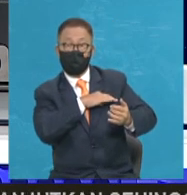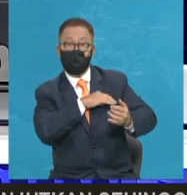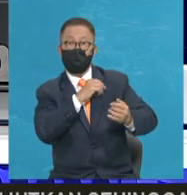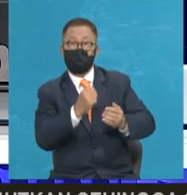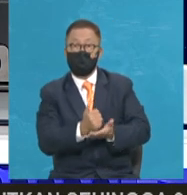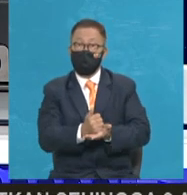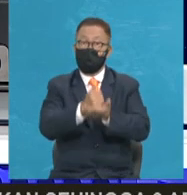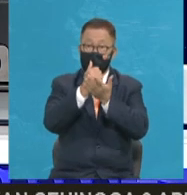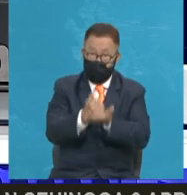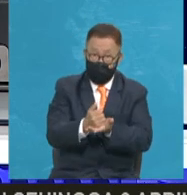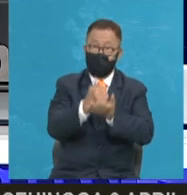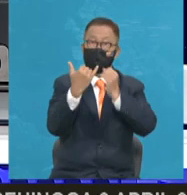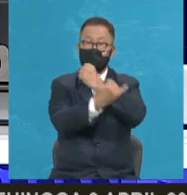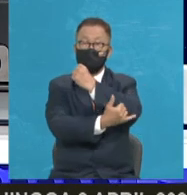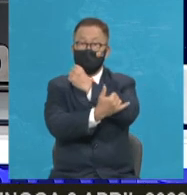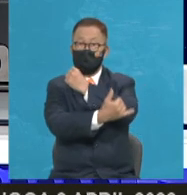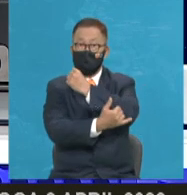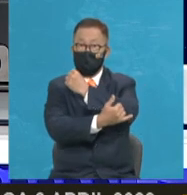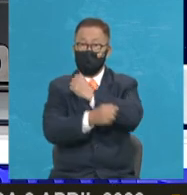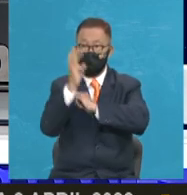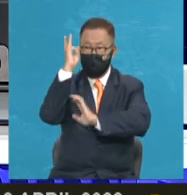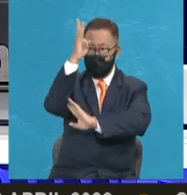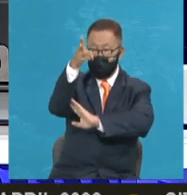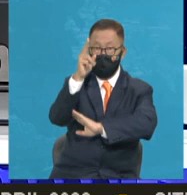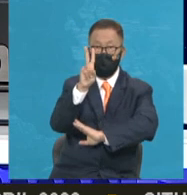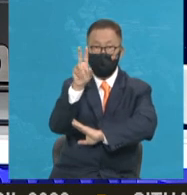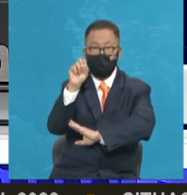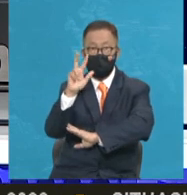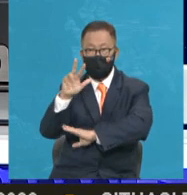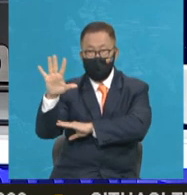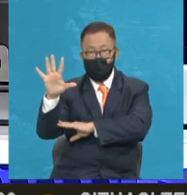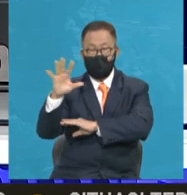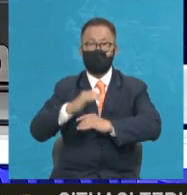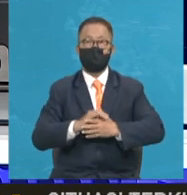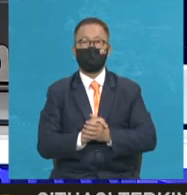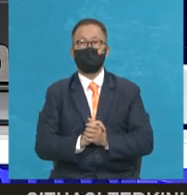menyumbang kepada pembangunan negara bagi mendukung wawasan Brunei 2035n